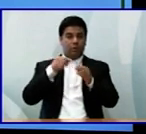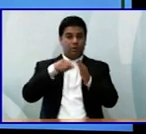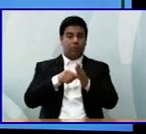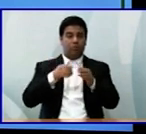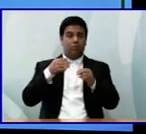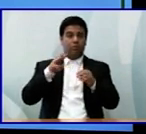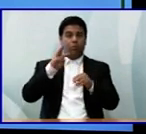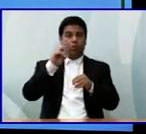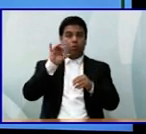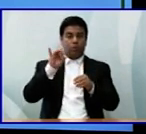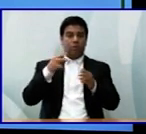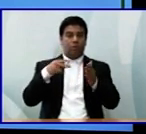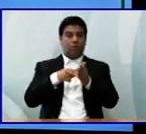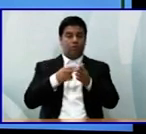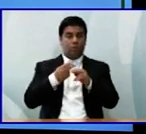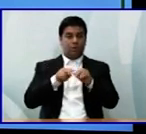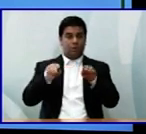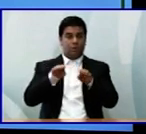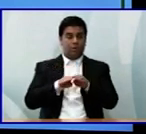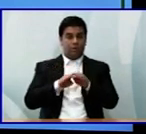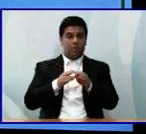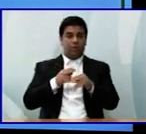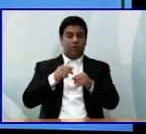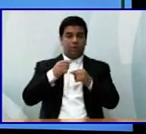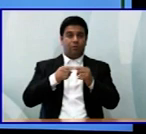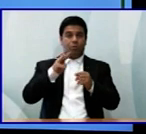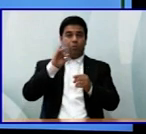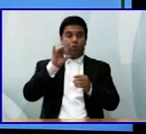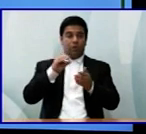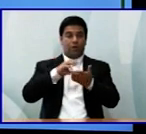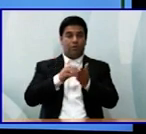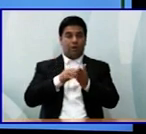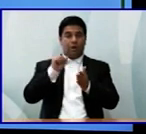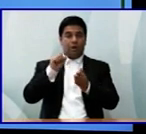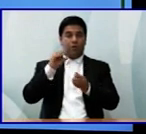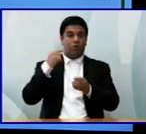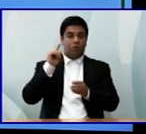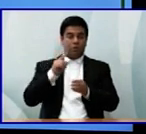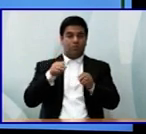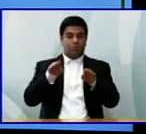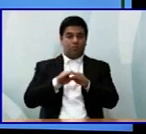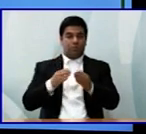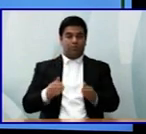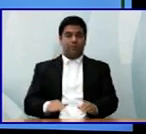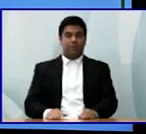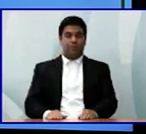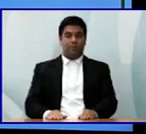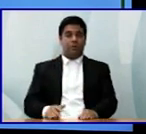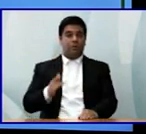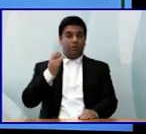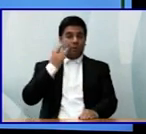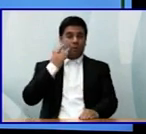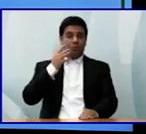modullar bo'linmasiga teng edi. Va keyingi xossamiz, modulning kvadrati a sonining kvadratiga teng edi.